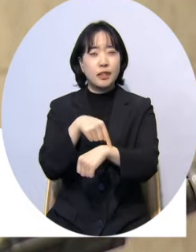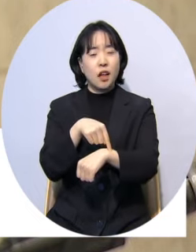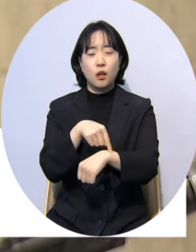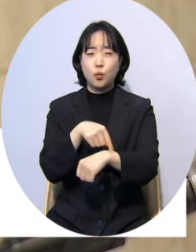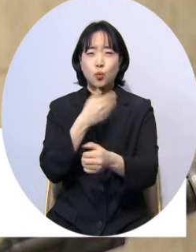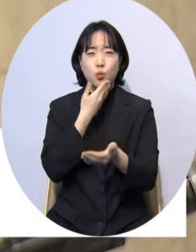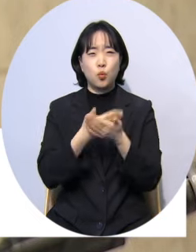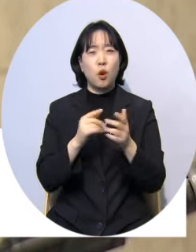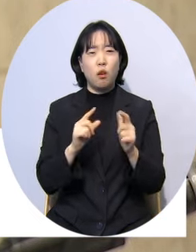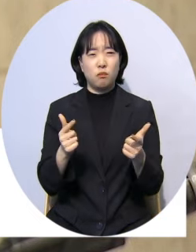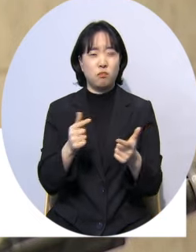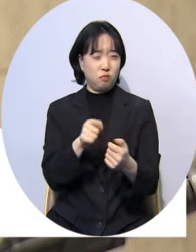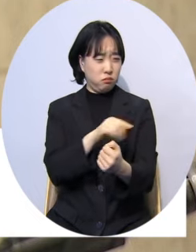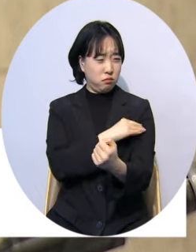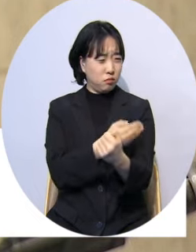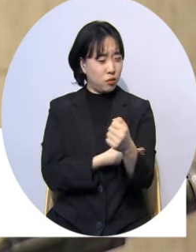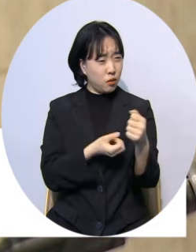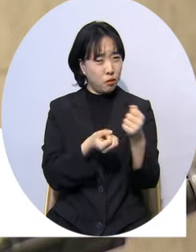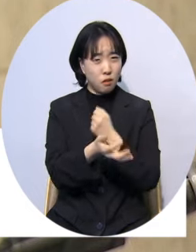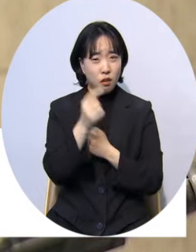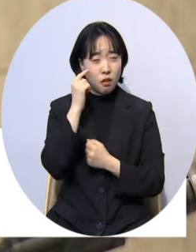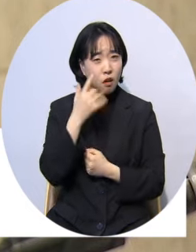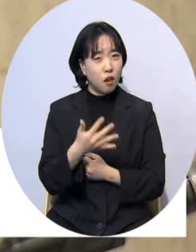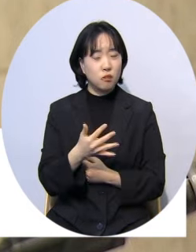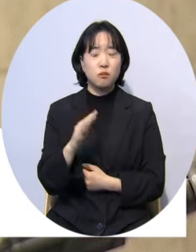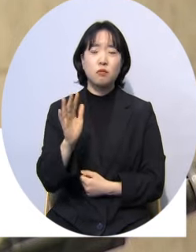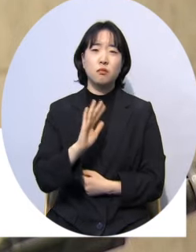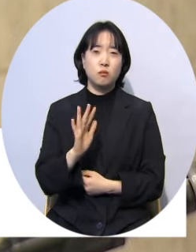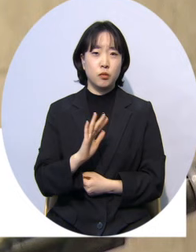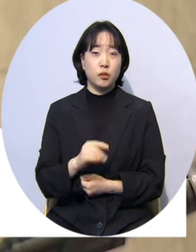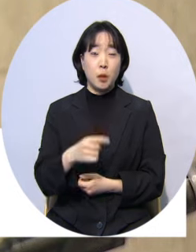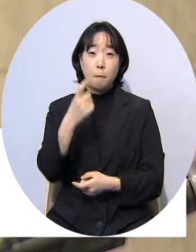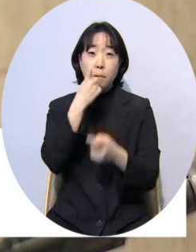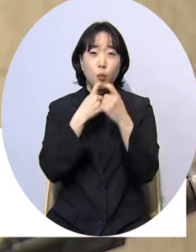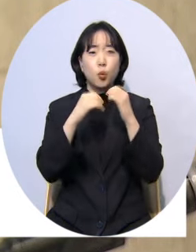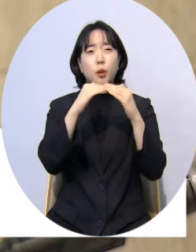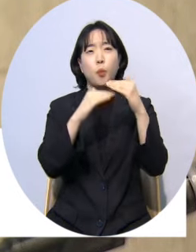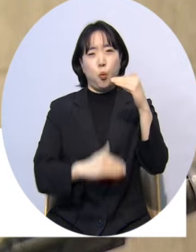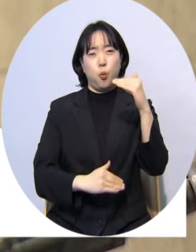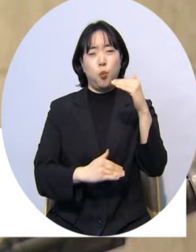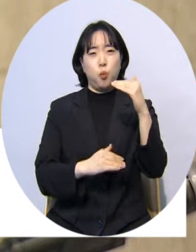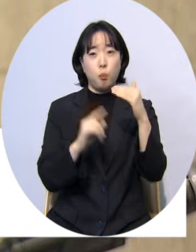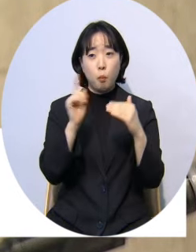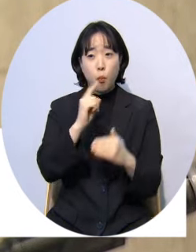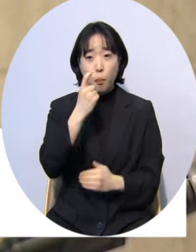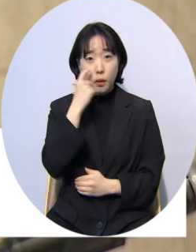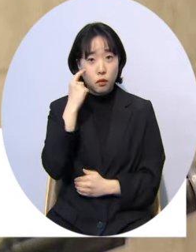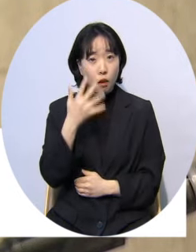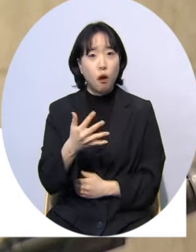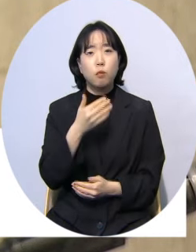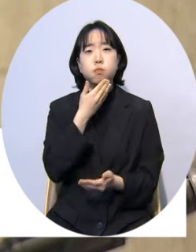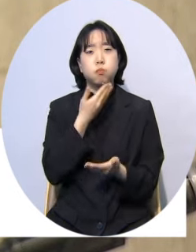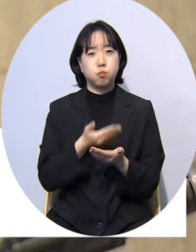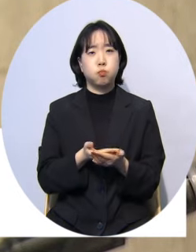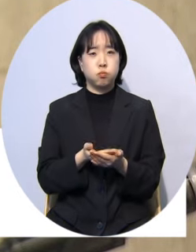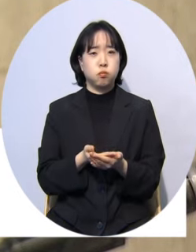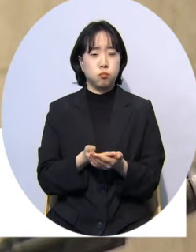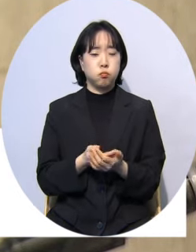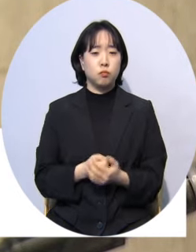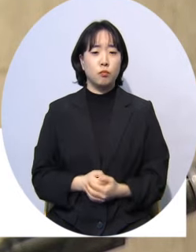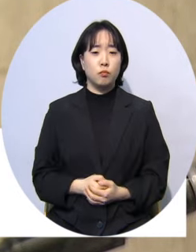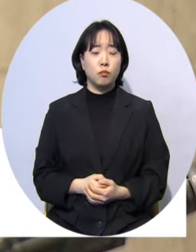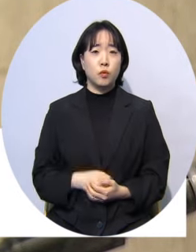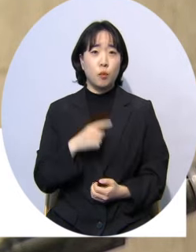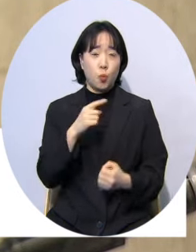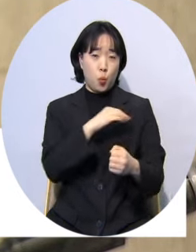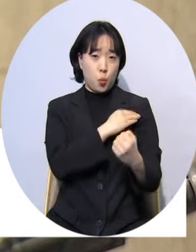양이이 역량에 영향을 주는 것보다 사실 수련 프로그램의 질적인 측면이 어 영량 그